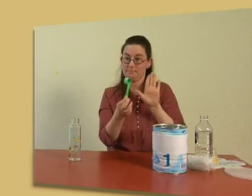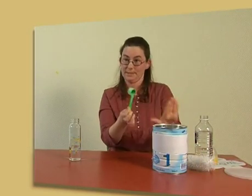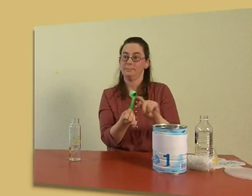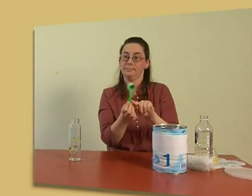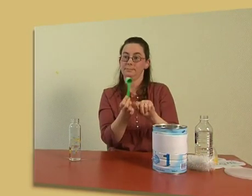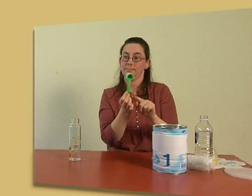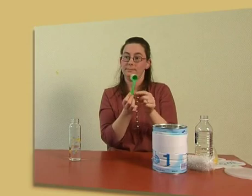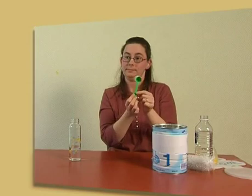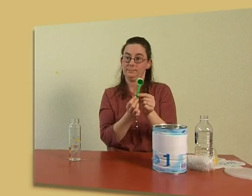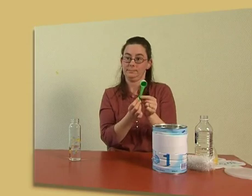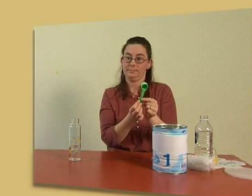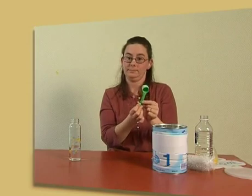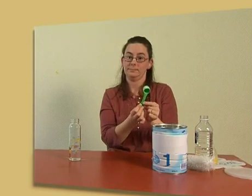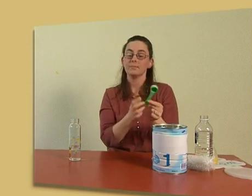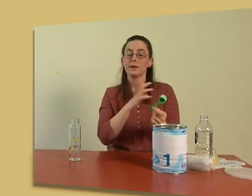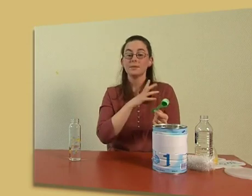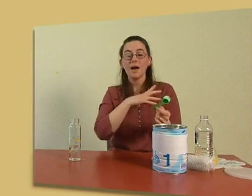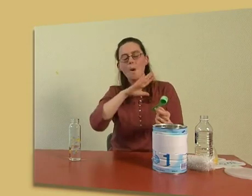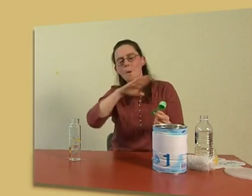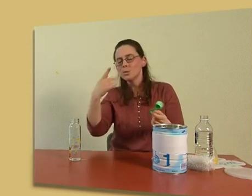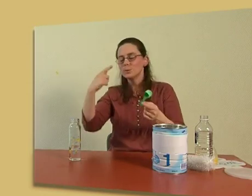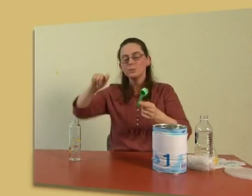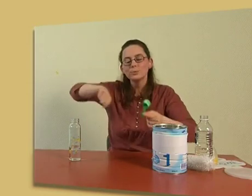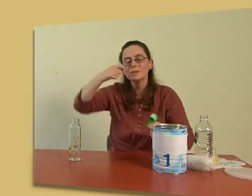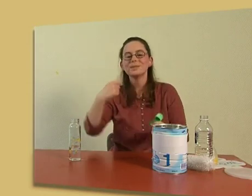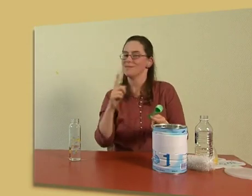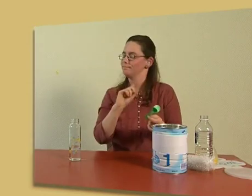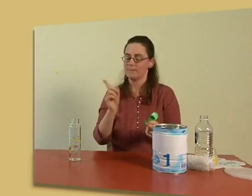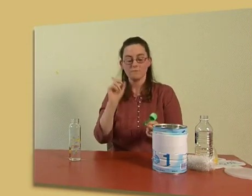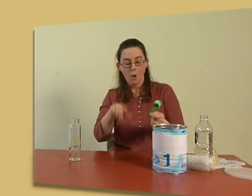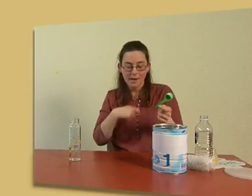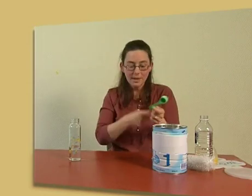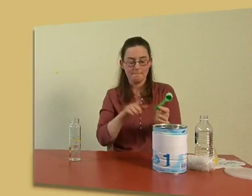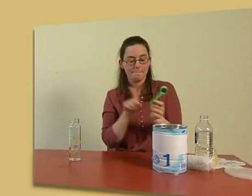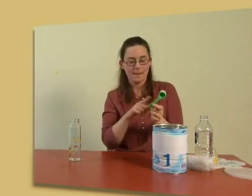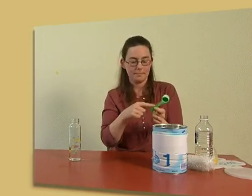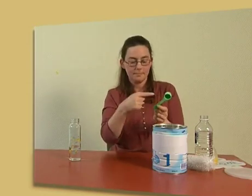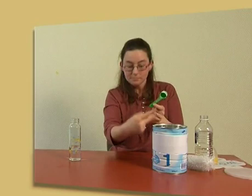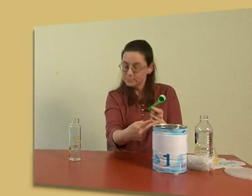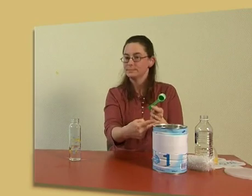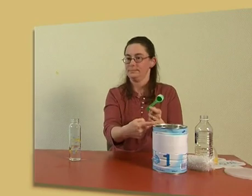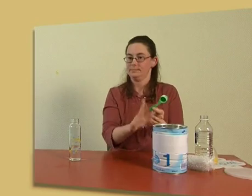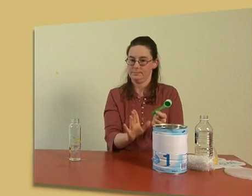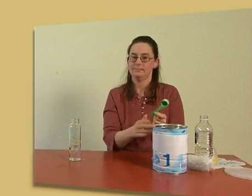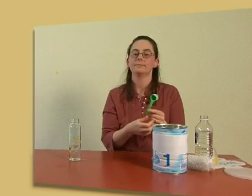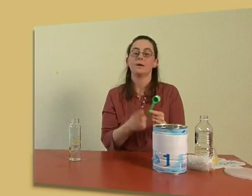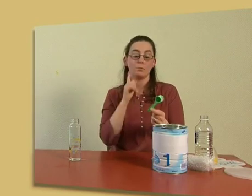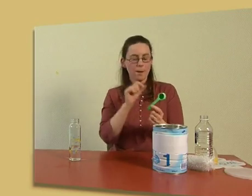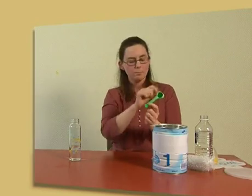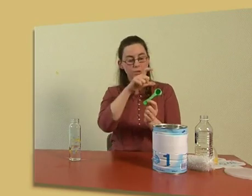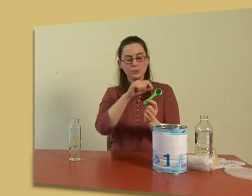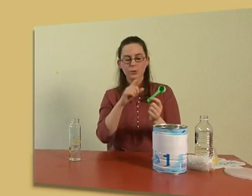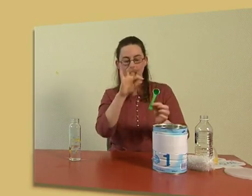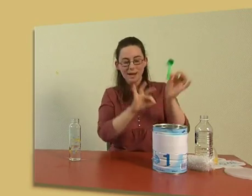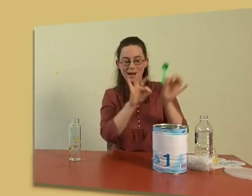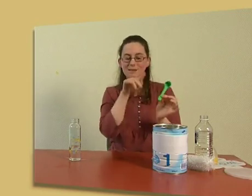Cette cuillère-là qui est adaptée à la boîte que vous avez achetée, parce qu'il y a d'autres cuillères qu'il ne faut pas utiliser. Il